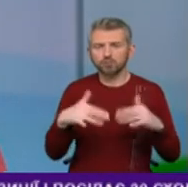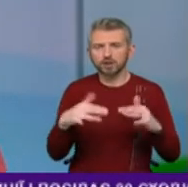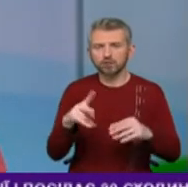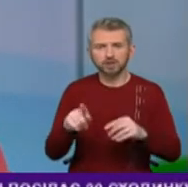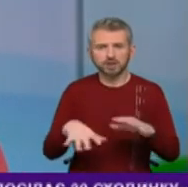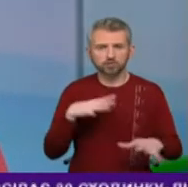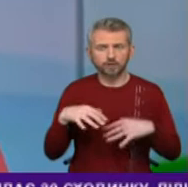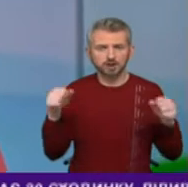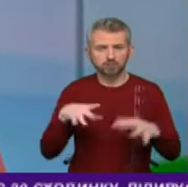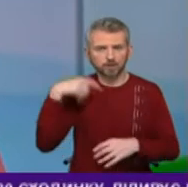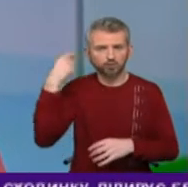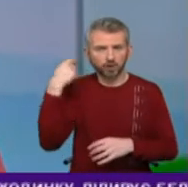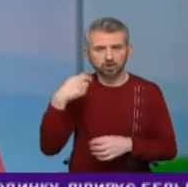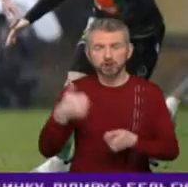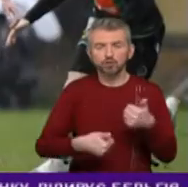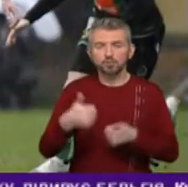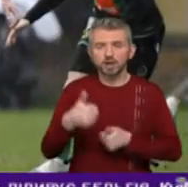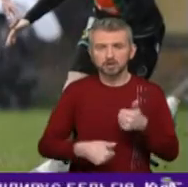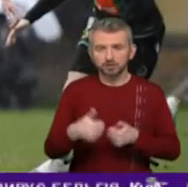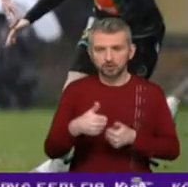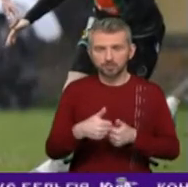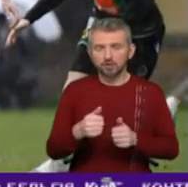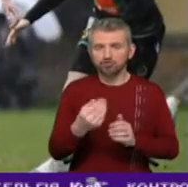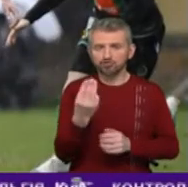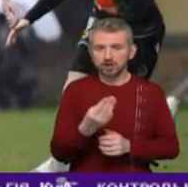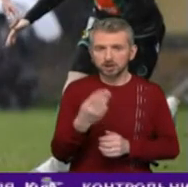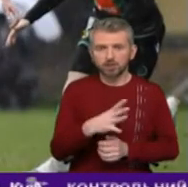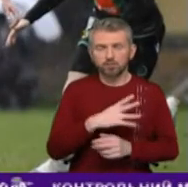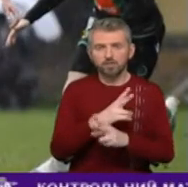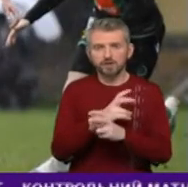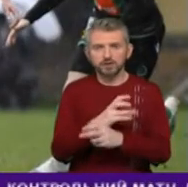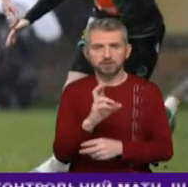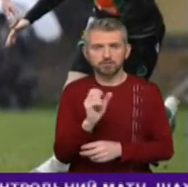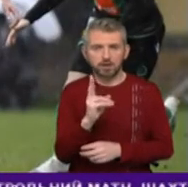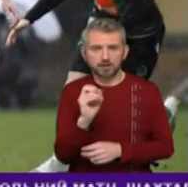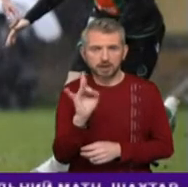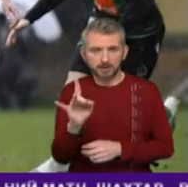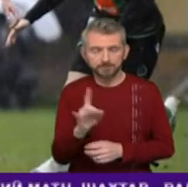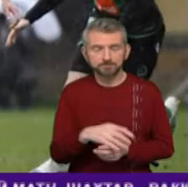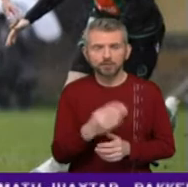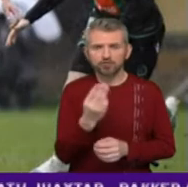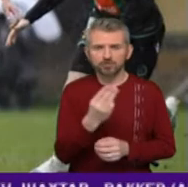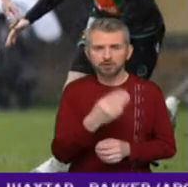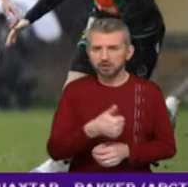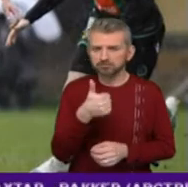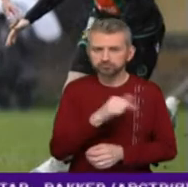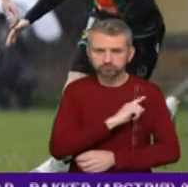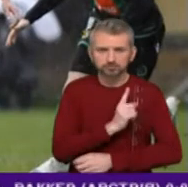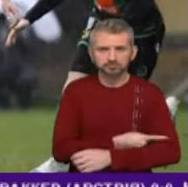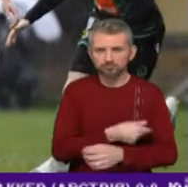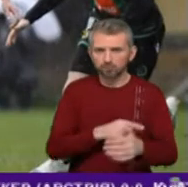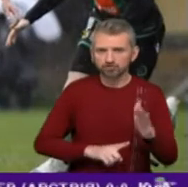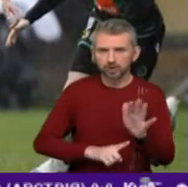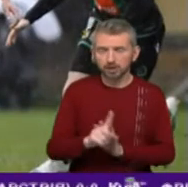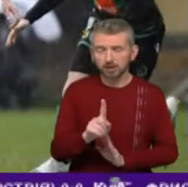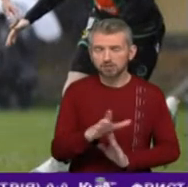тренувальних зборах у Туреччині. Суперником підопічних Пауло Фонсеки став австрійський «Вакер». Гірники потужно розпочали, володіли ініціативою,